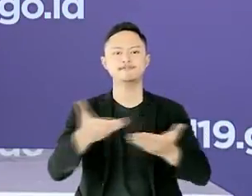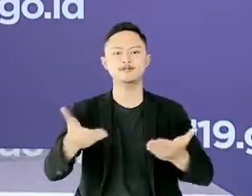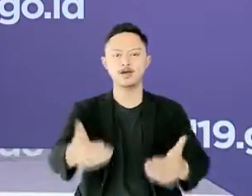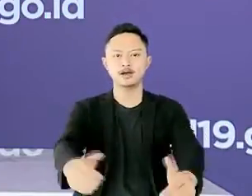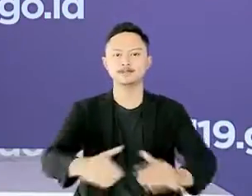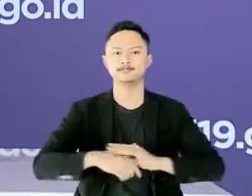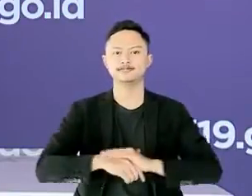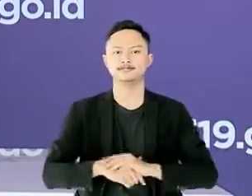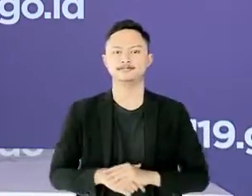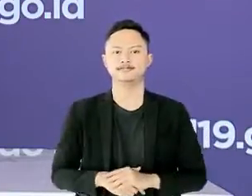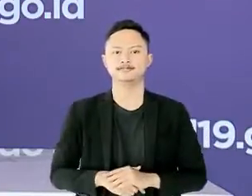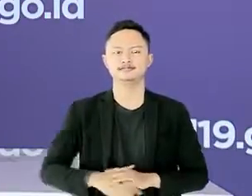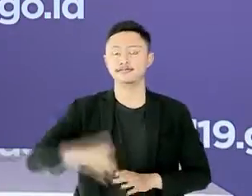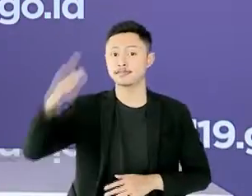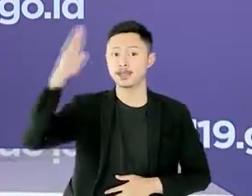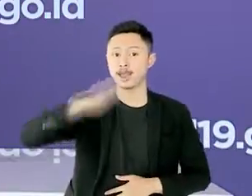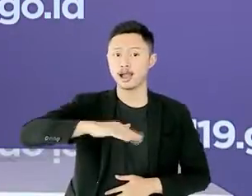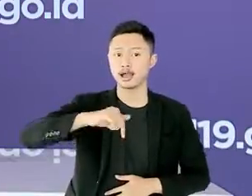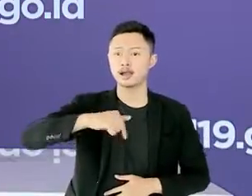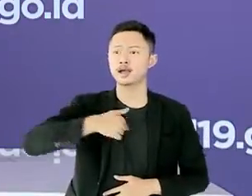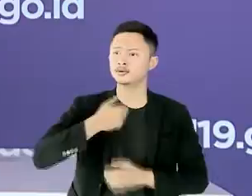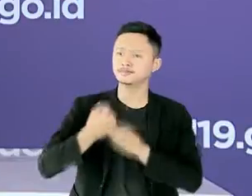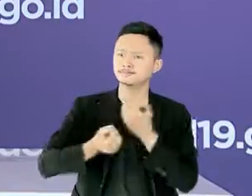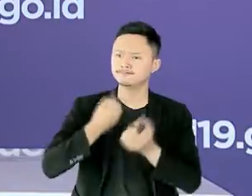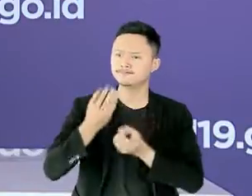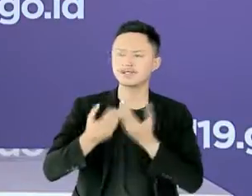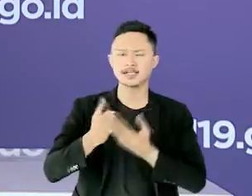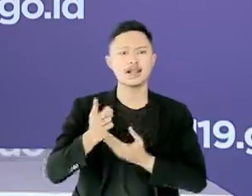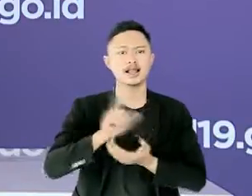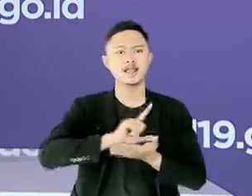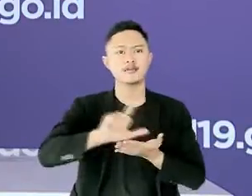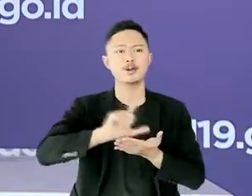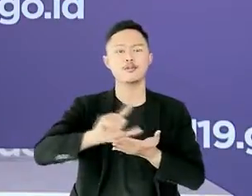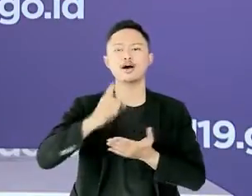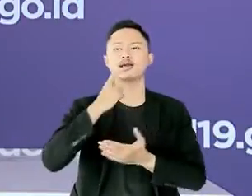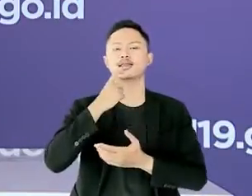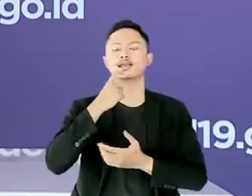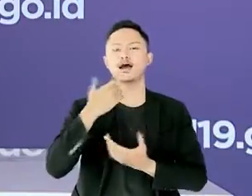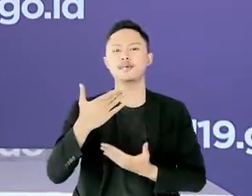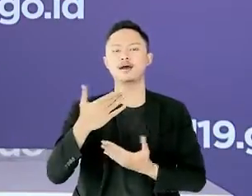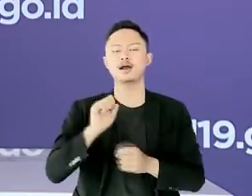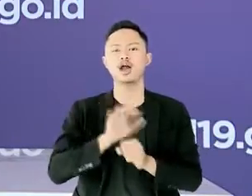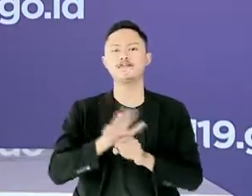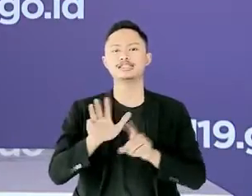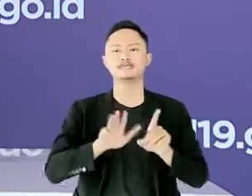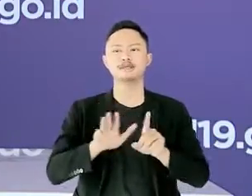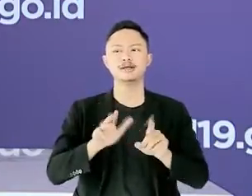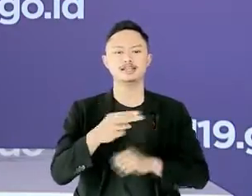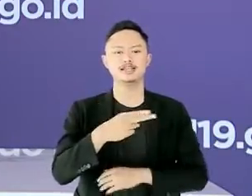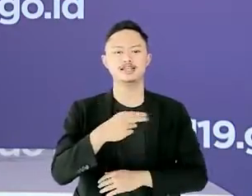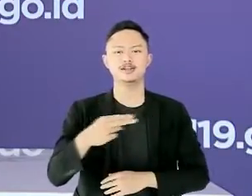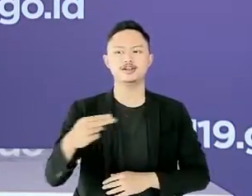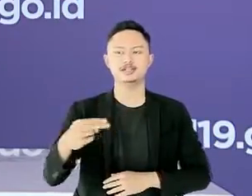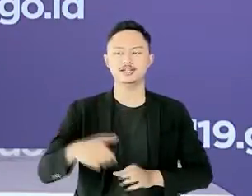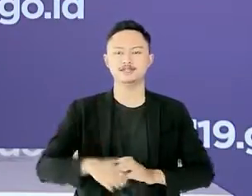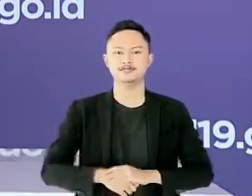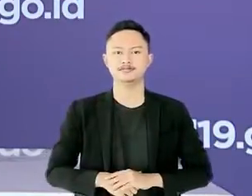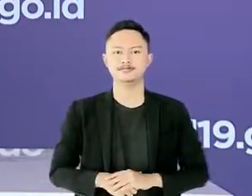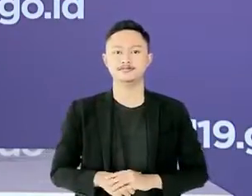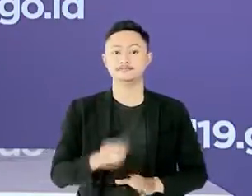semuanya Hari ini saya akan menyampaikan perkembangan penanganan konflik 19 di Indonesia